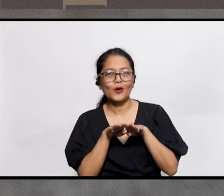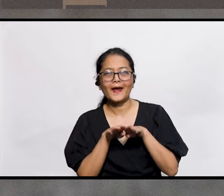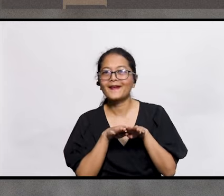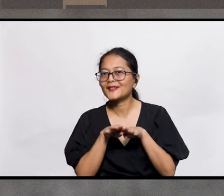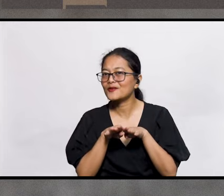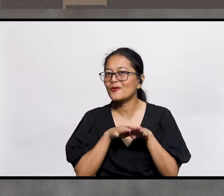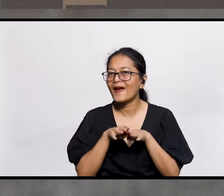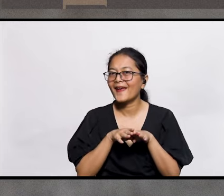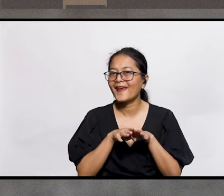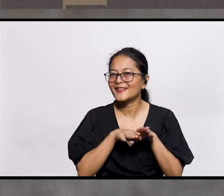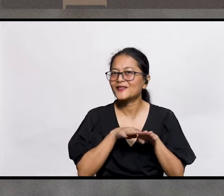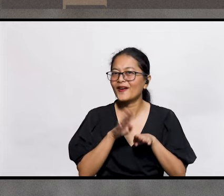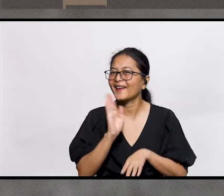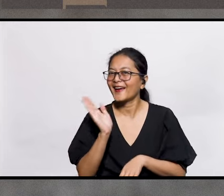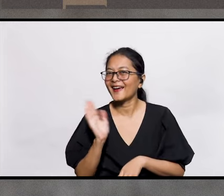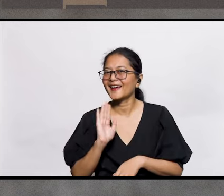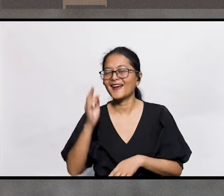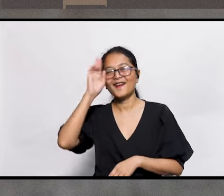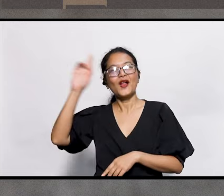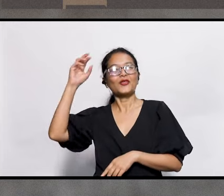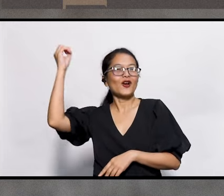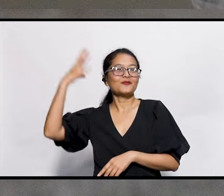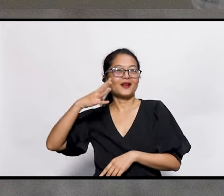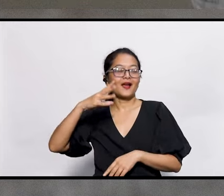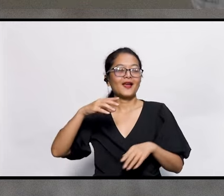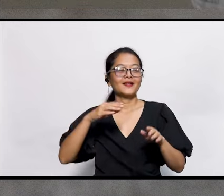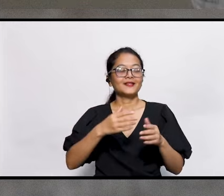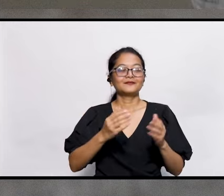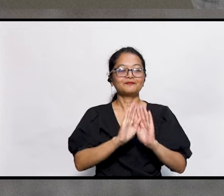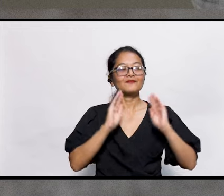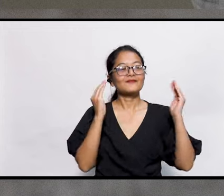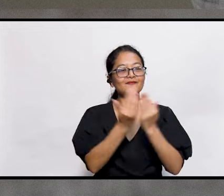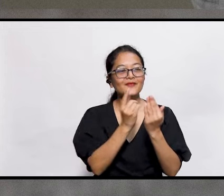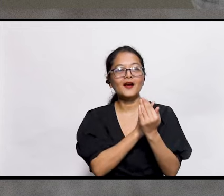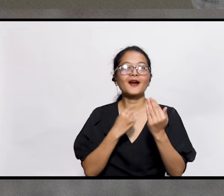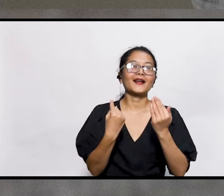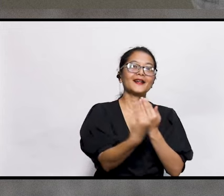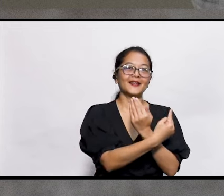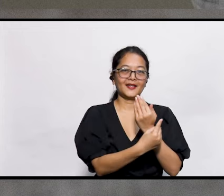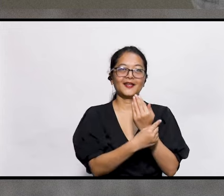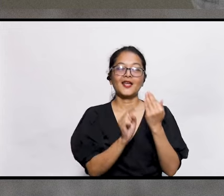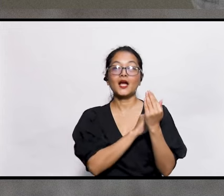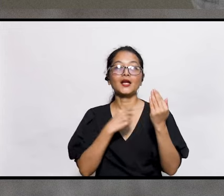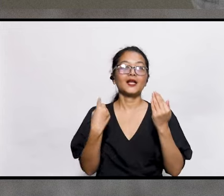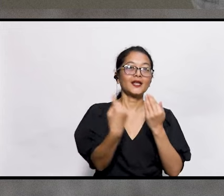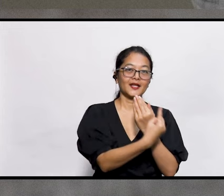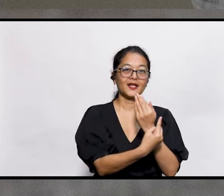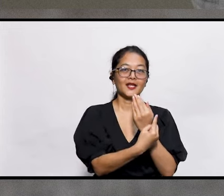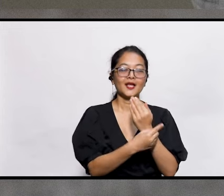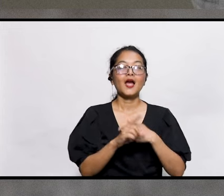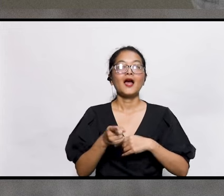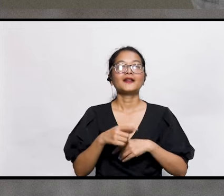tembok itu tapi tuanomong Ki kelilingi Wit ada